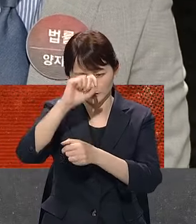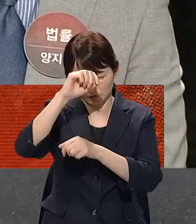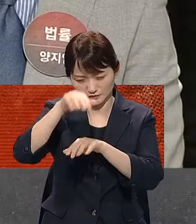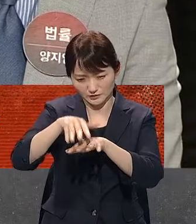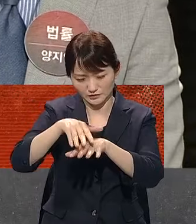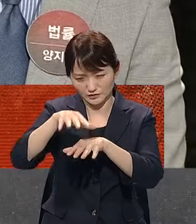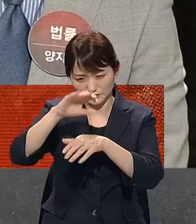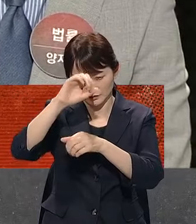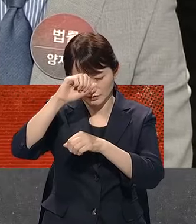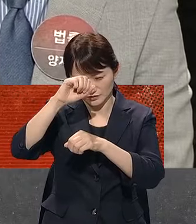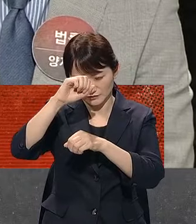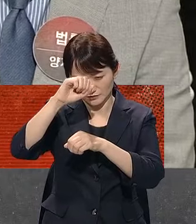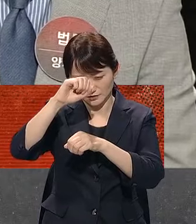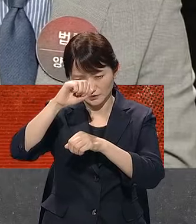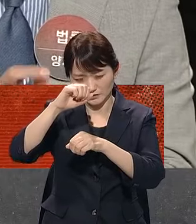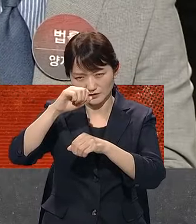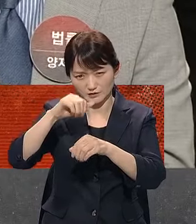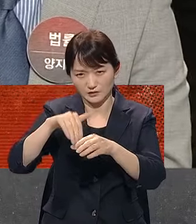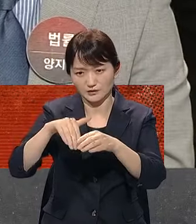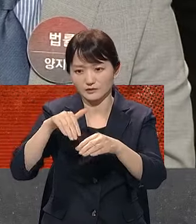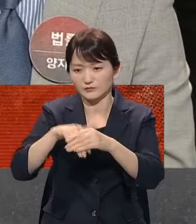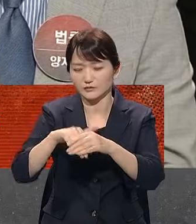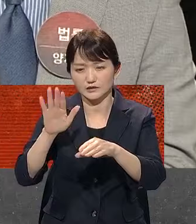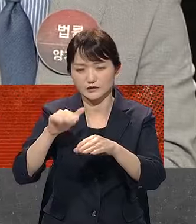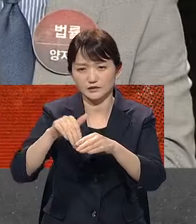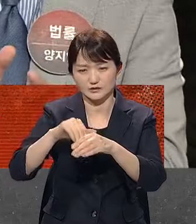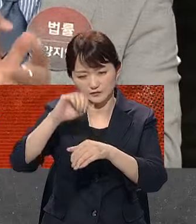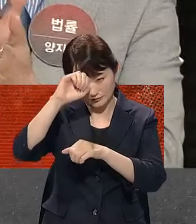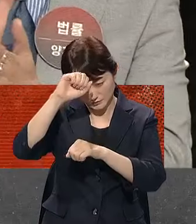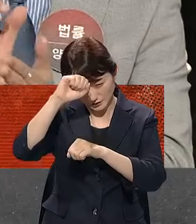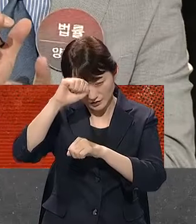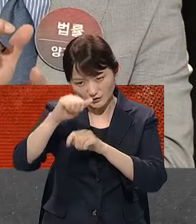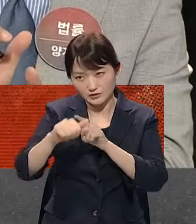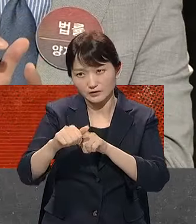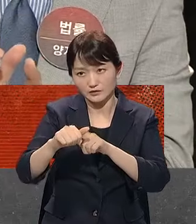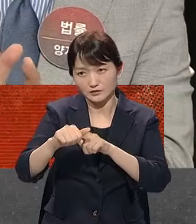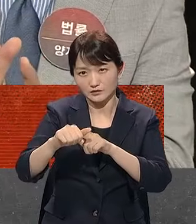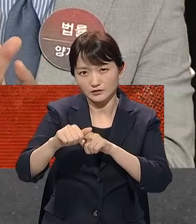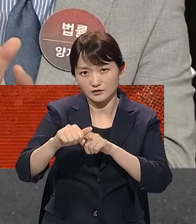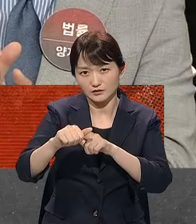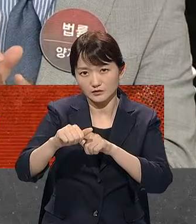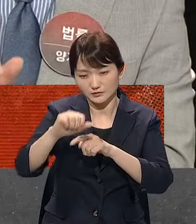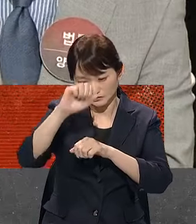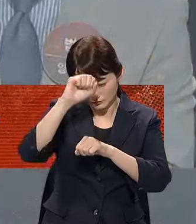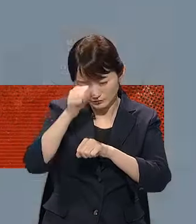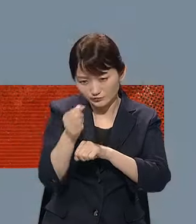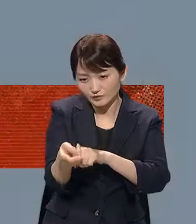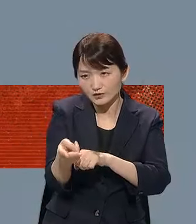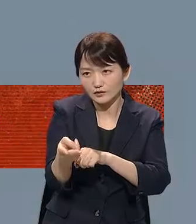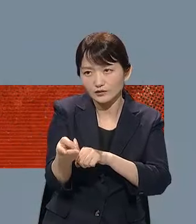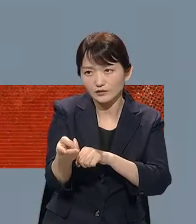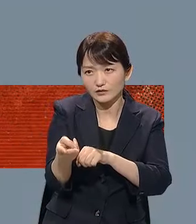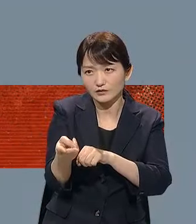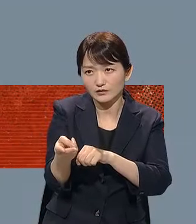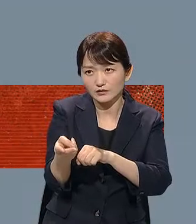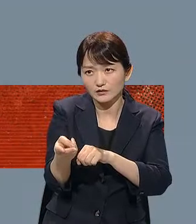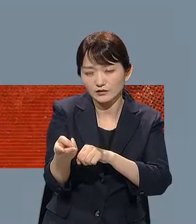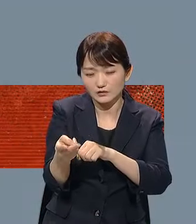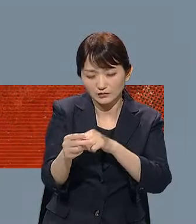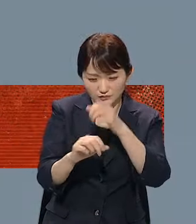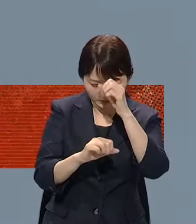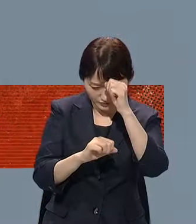맨발을 올리고 지금 보신 것처럼 그냥 의자에만 올린게 아니라 손잡이 했던 멤버를 지압을 지금 하는 그런